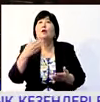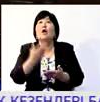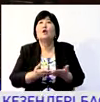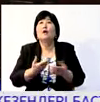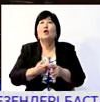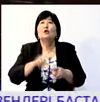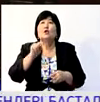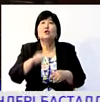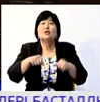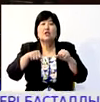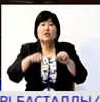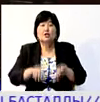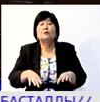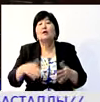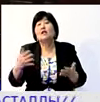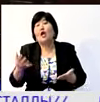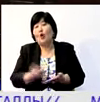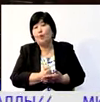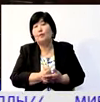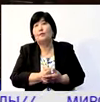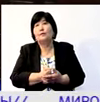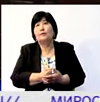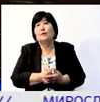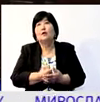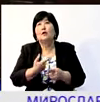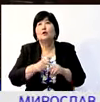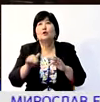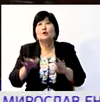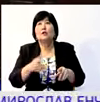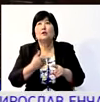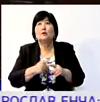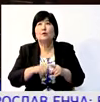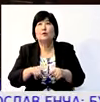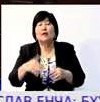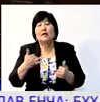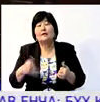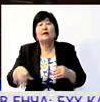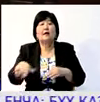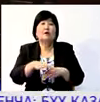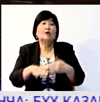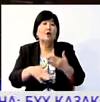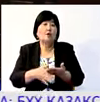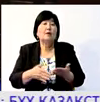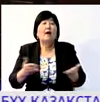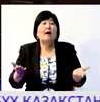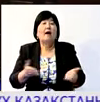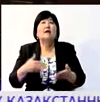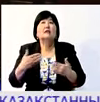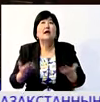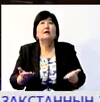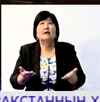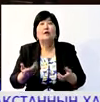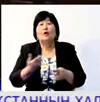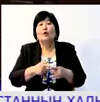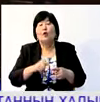сол жерде шешіп, шешімін тауып, сөйтіп жатыр, оның өзі үлкен көмек халыққа. Қай жағынан дейсіз ғой?